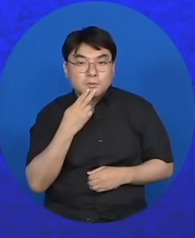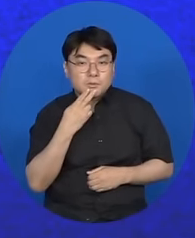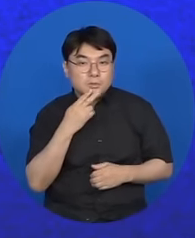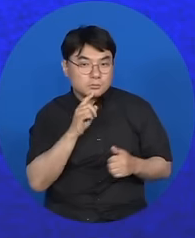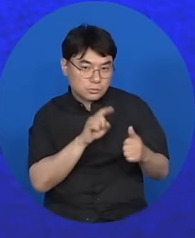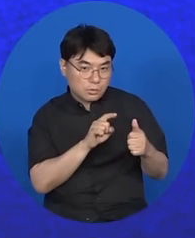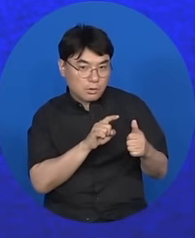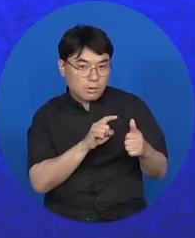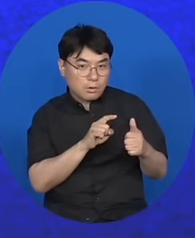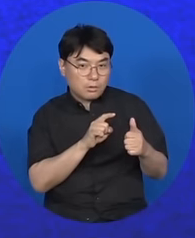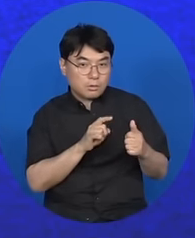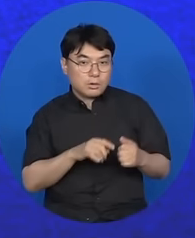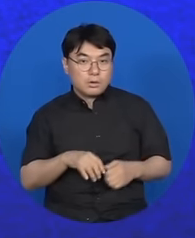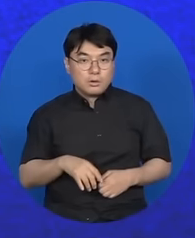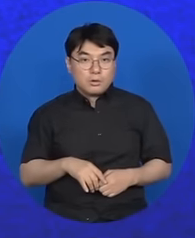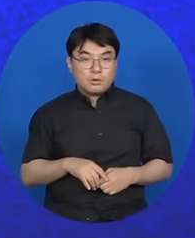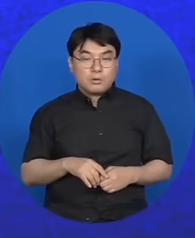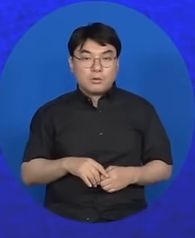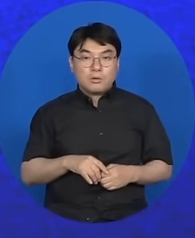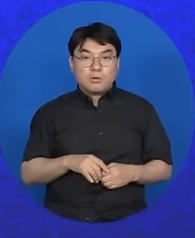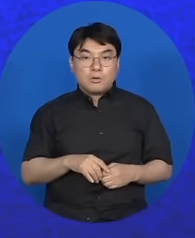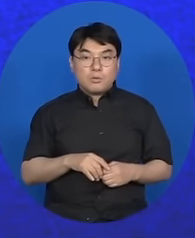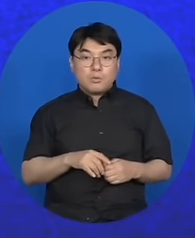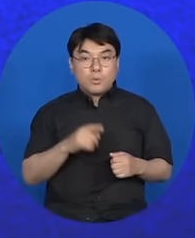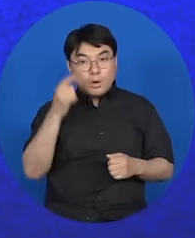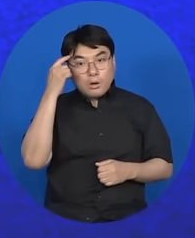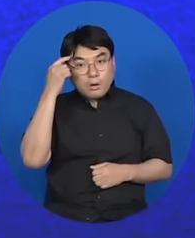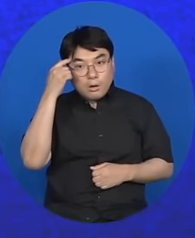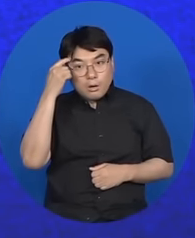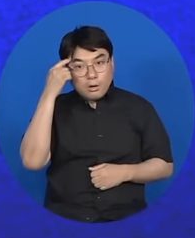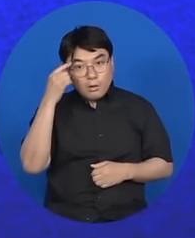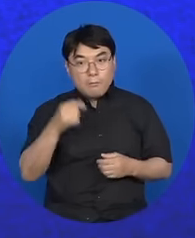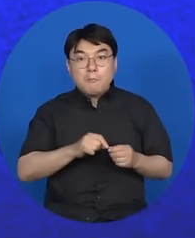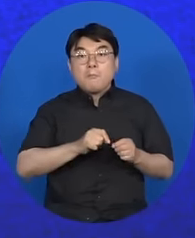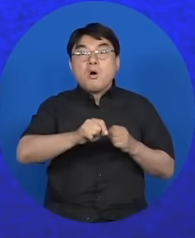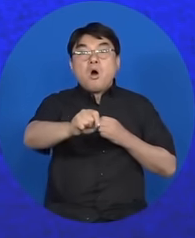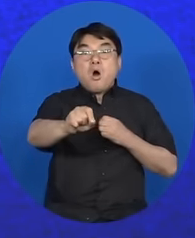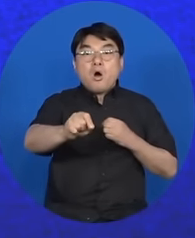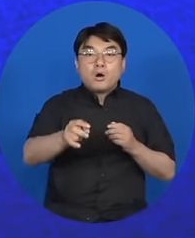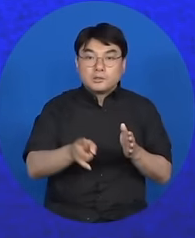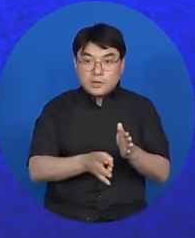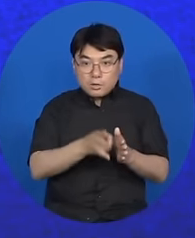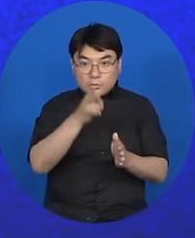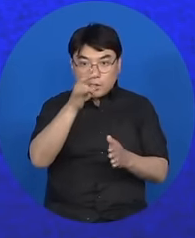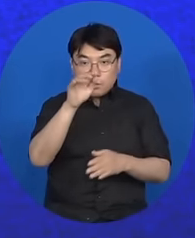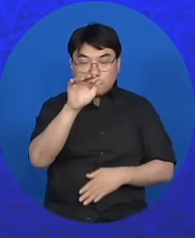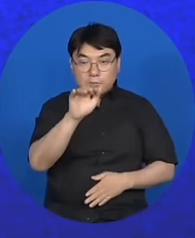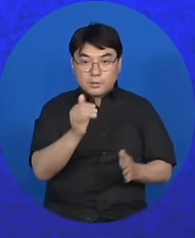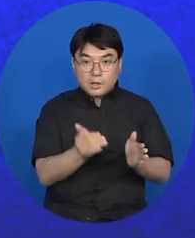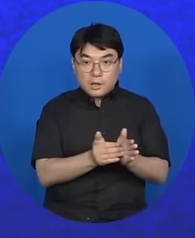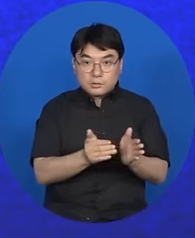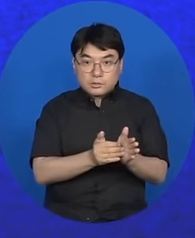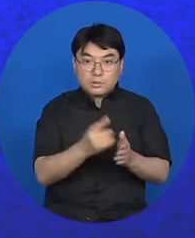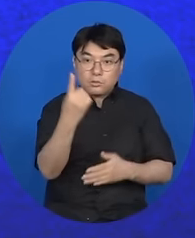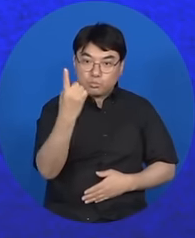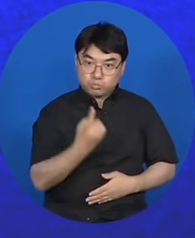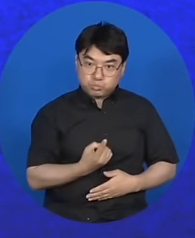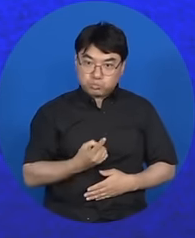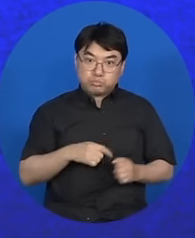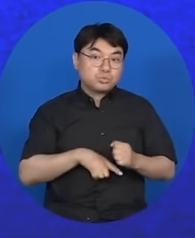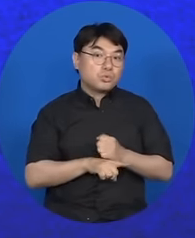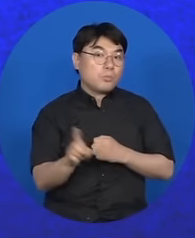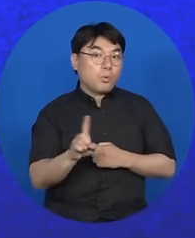왜 그 이방인이 왜 먼 이스라엘 예루살렘까지 왔던 것일까요? 한번